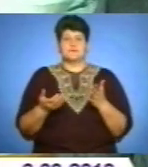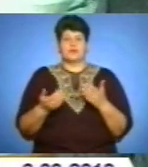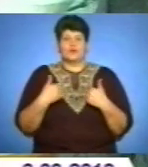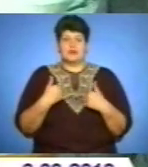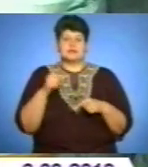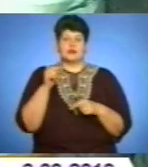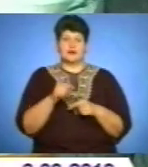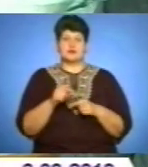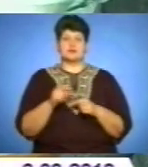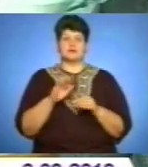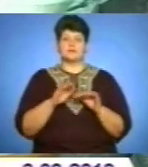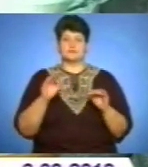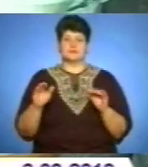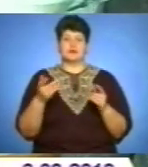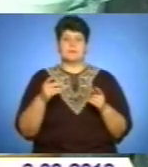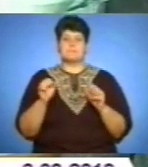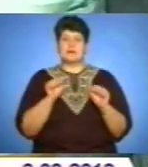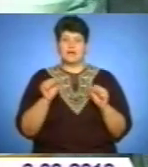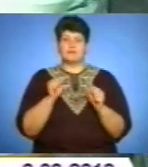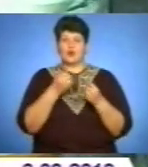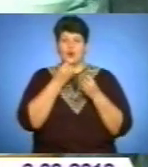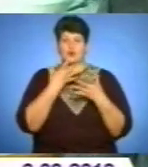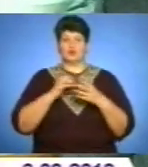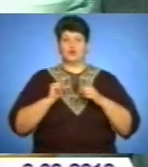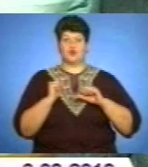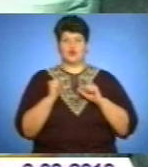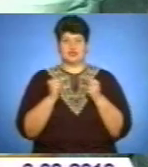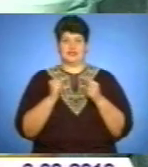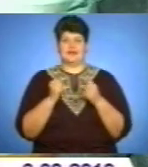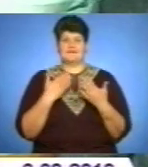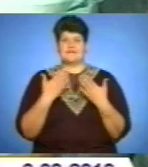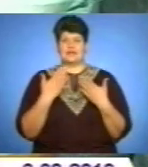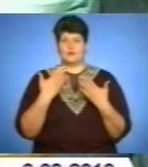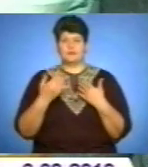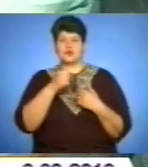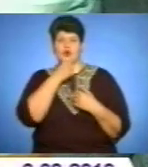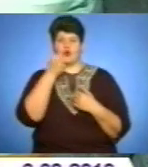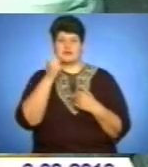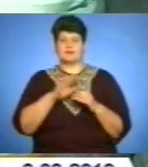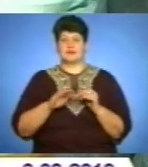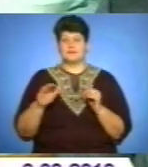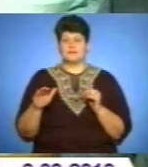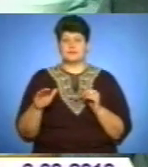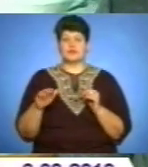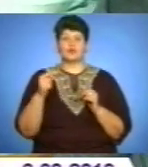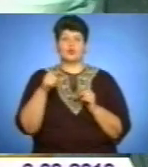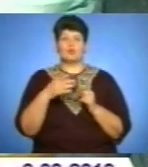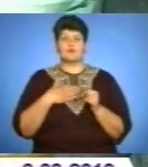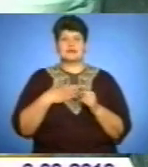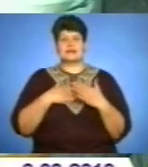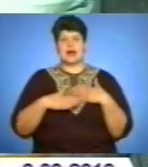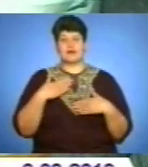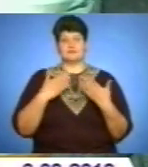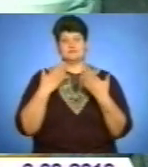з учнівським парламентом хороша склалася дружні відносини, дружба така між дорослими і школярами. Тому ми з радістю з